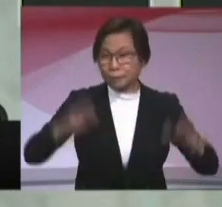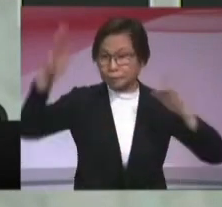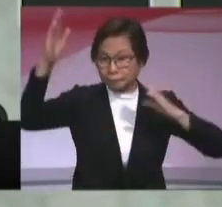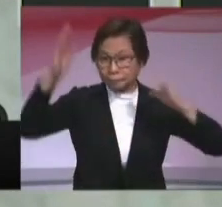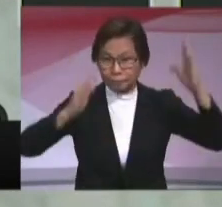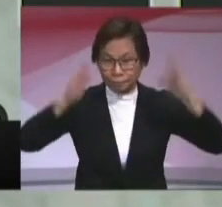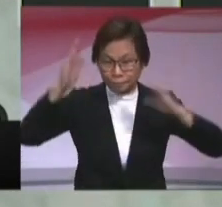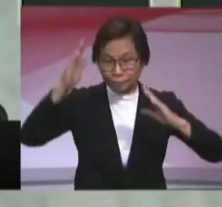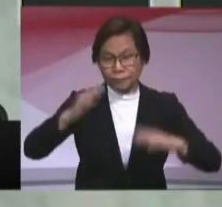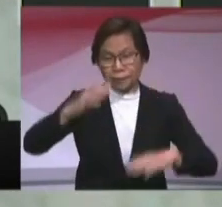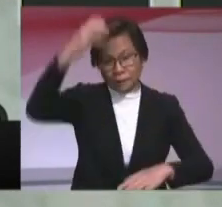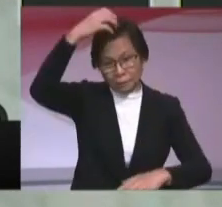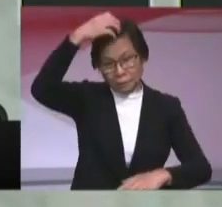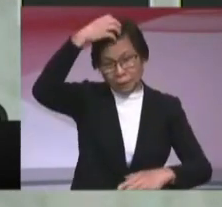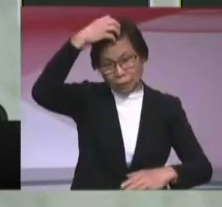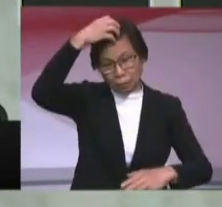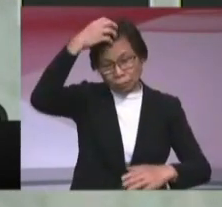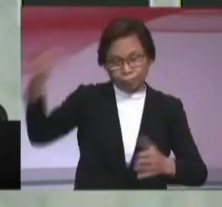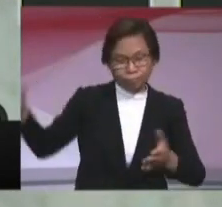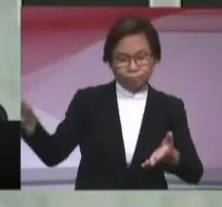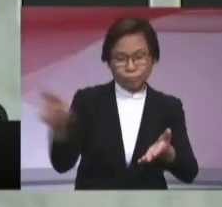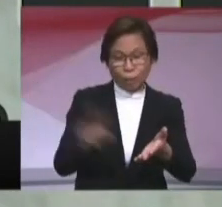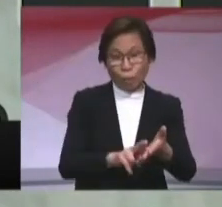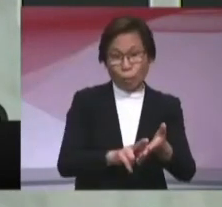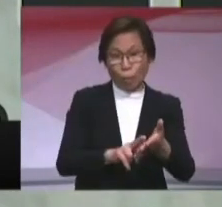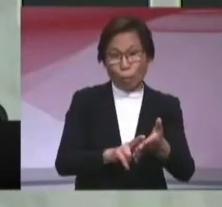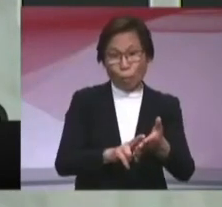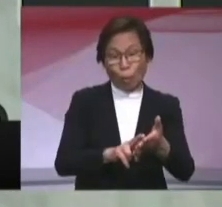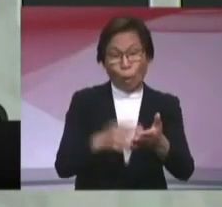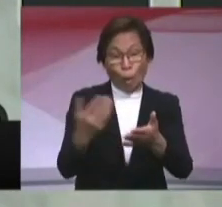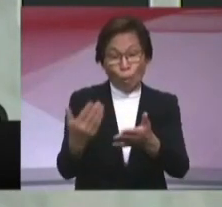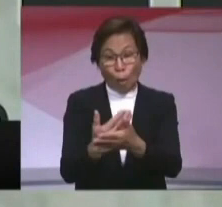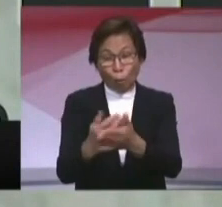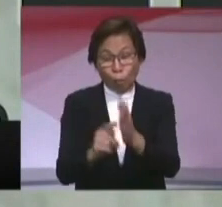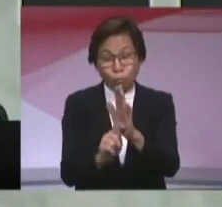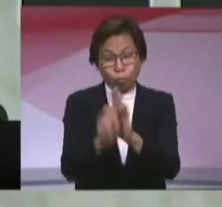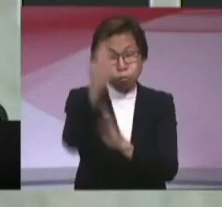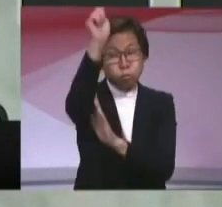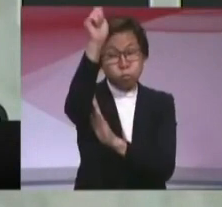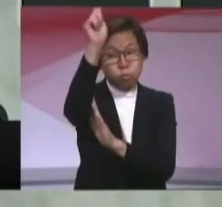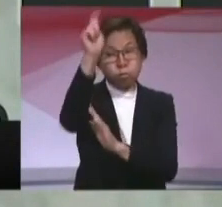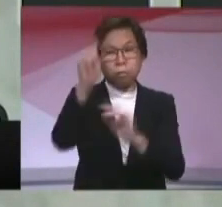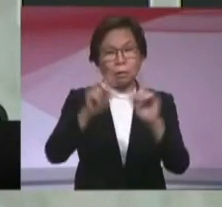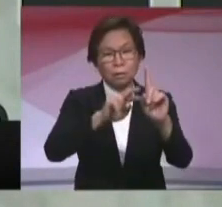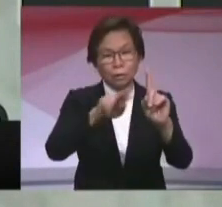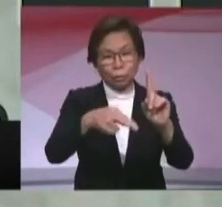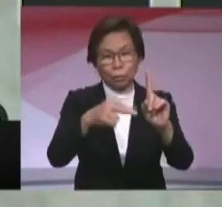negara. Selangor masih melaporkan kes harian baru tertinggi iaitu sebanyak